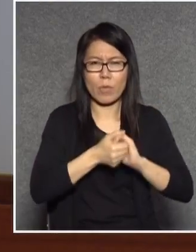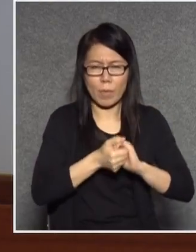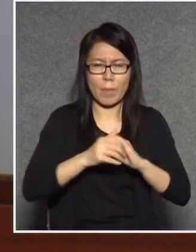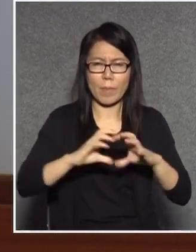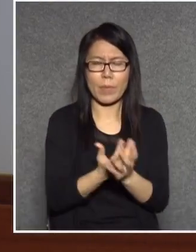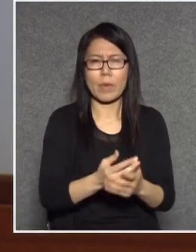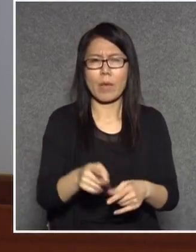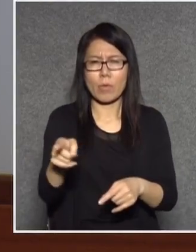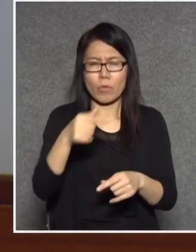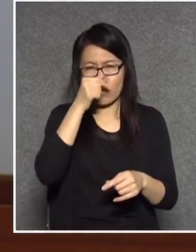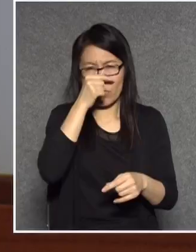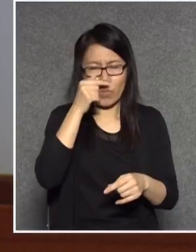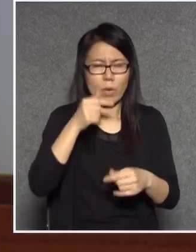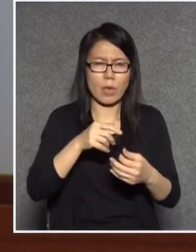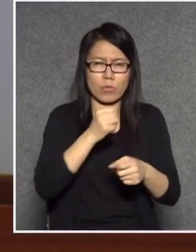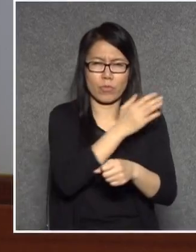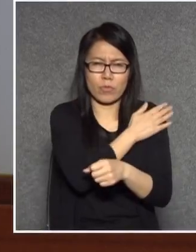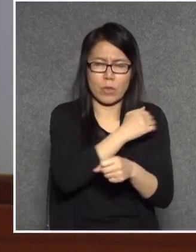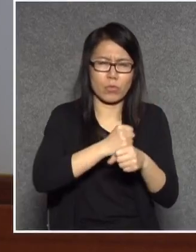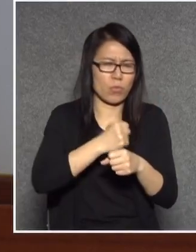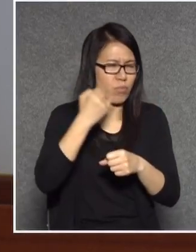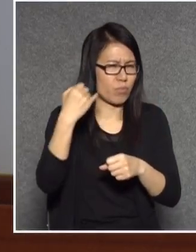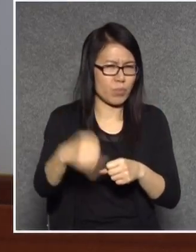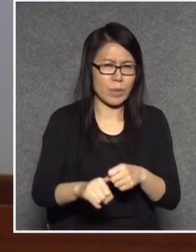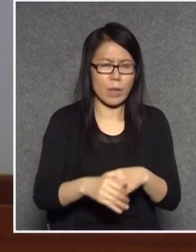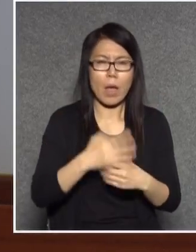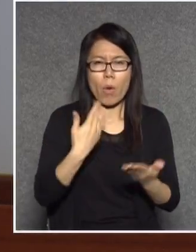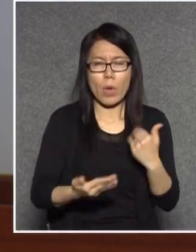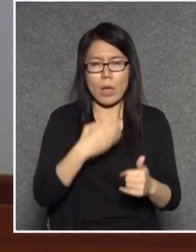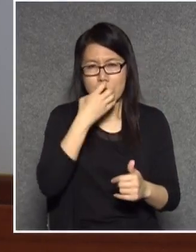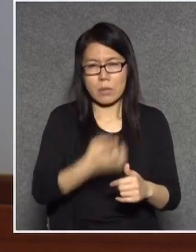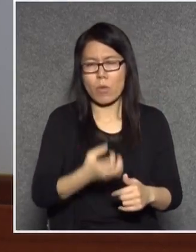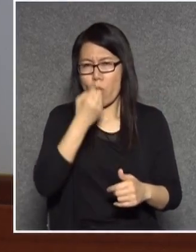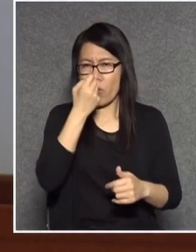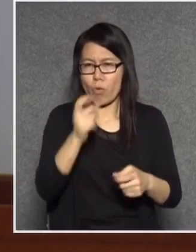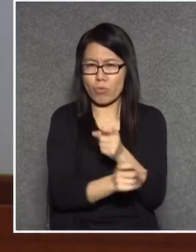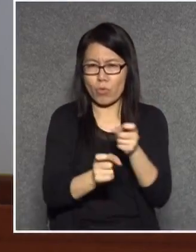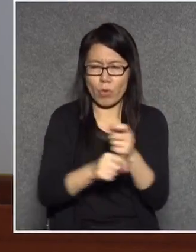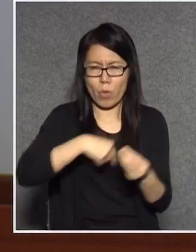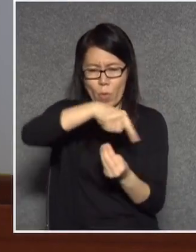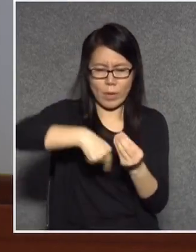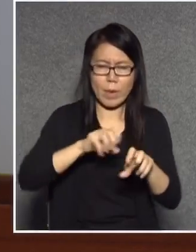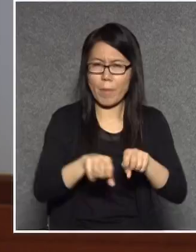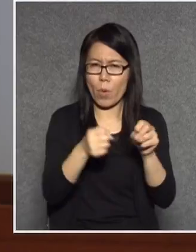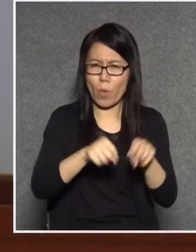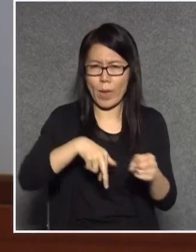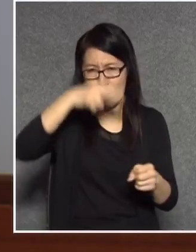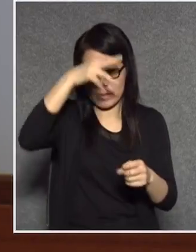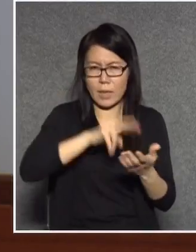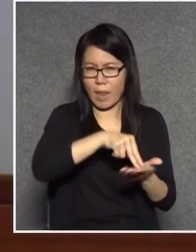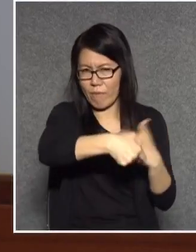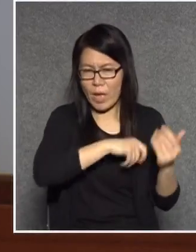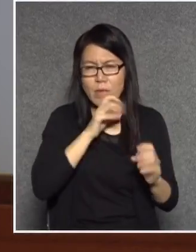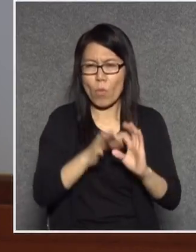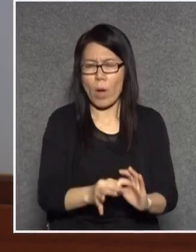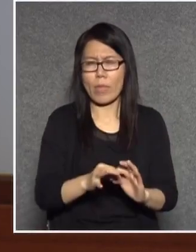任內的表現不單止無所作為，甚至是損害香港的營商環境，破壞行政立法關係，所以